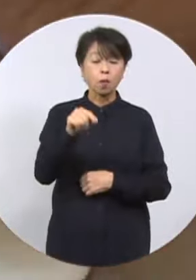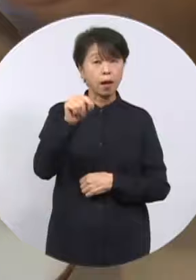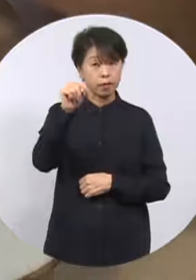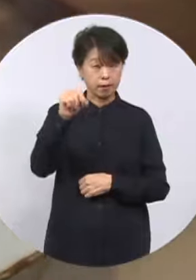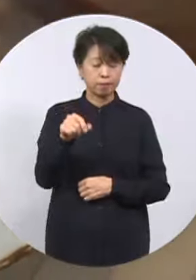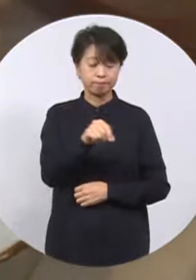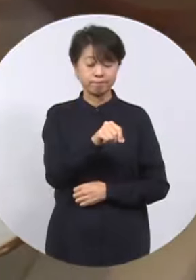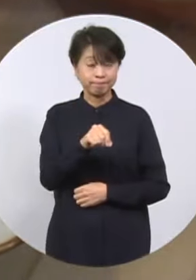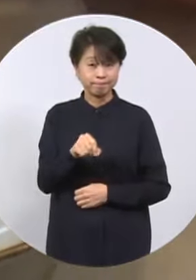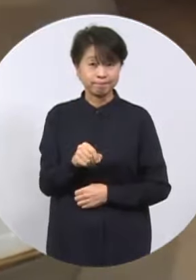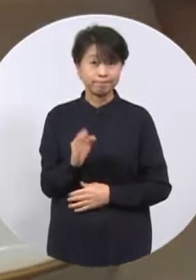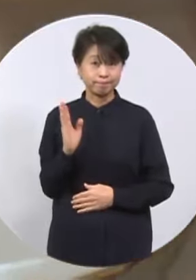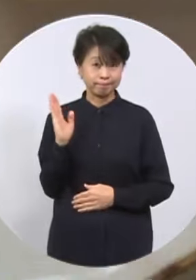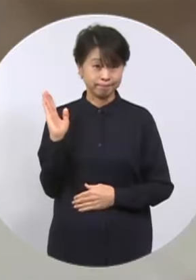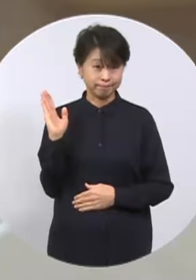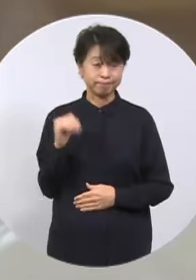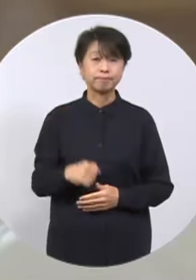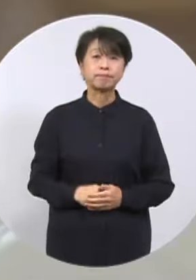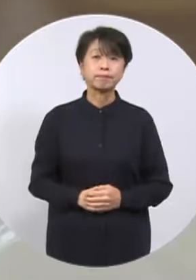やってやって線を引いていくんです。